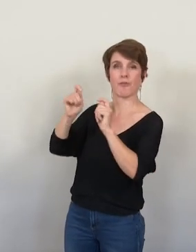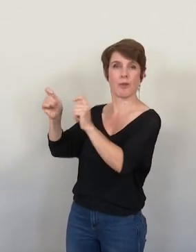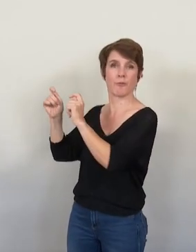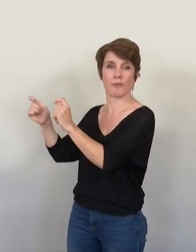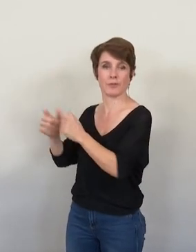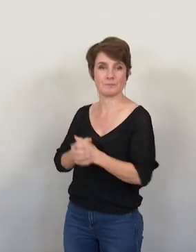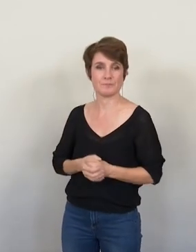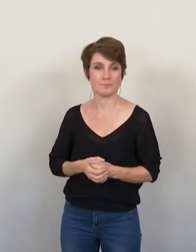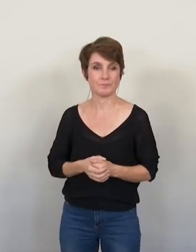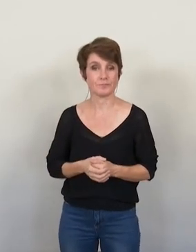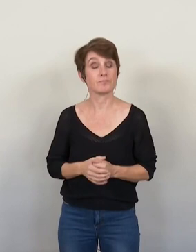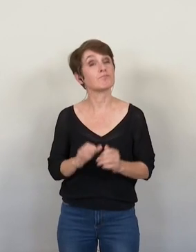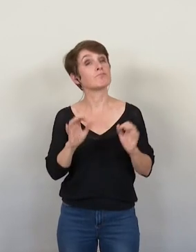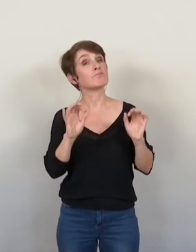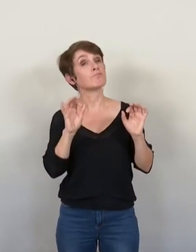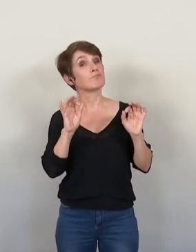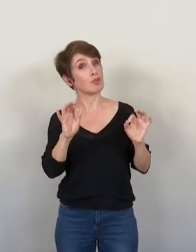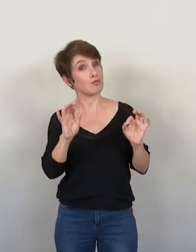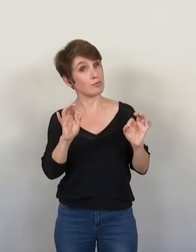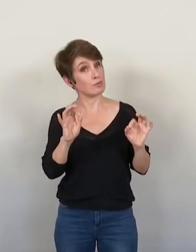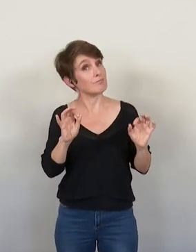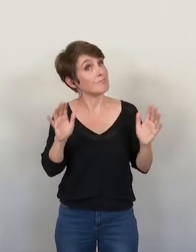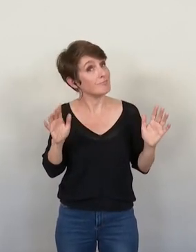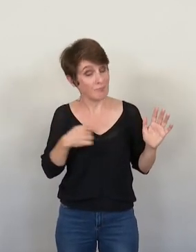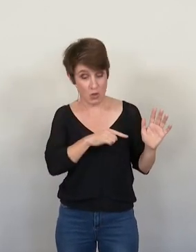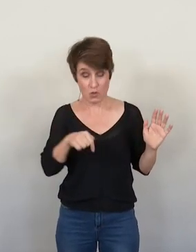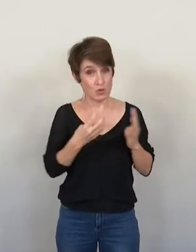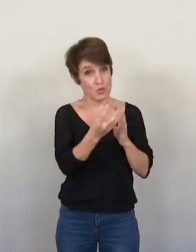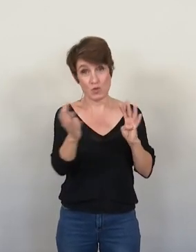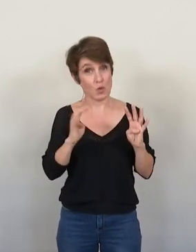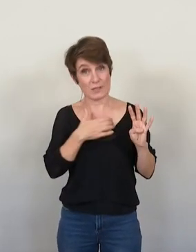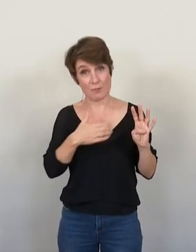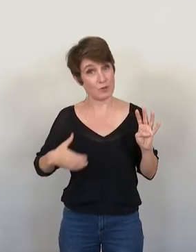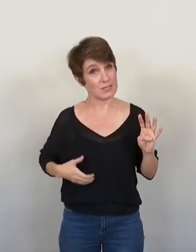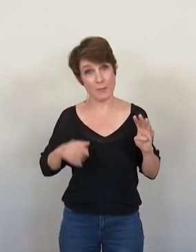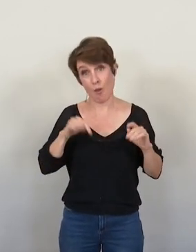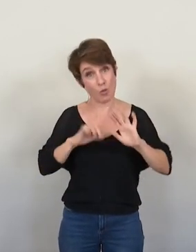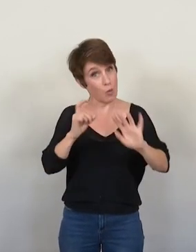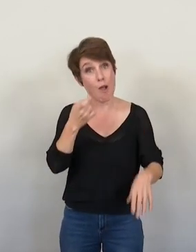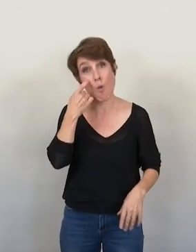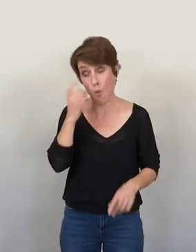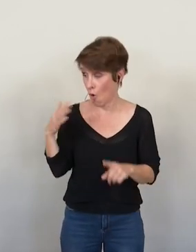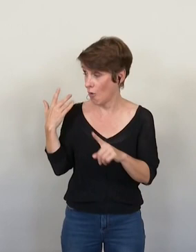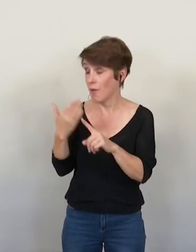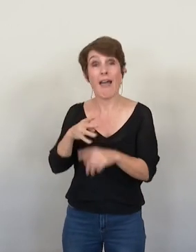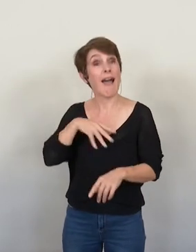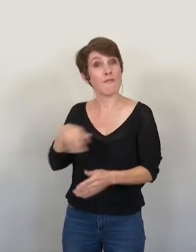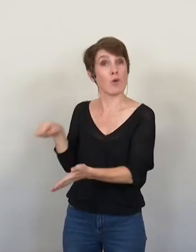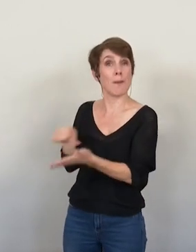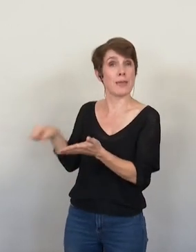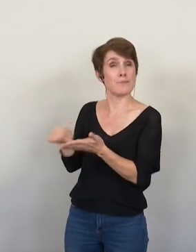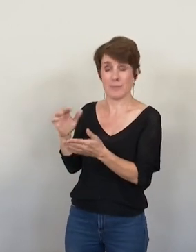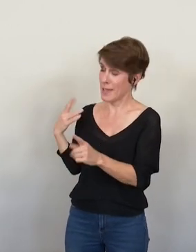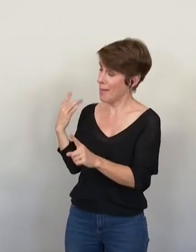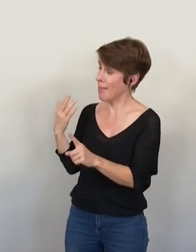effectivement comme il a été dit il faudra que le conseil municipal sache quel a été le coût